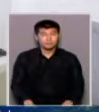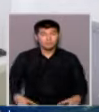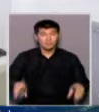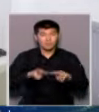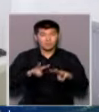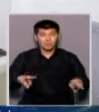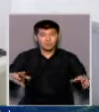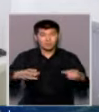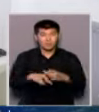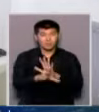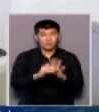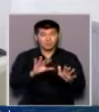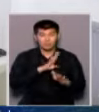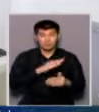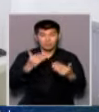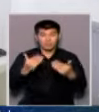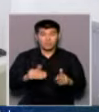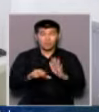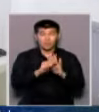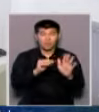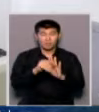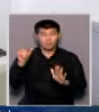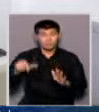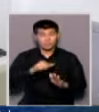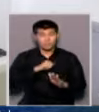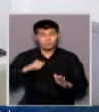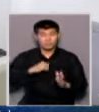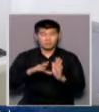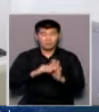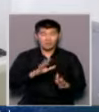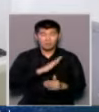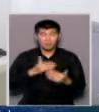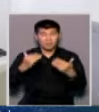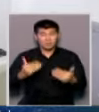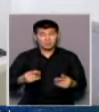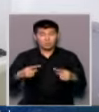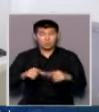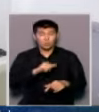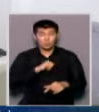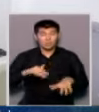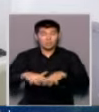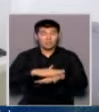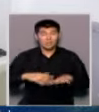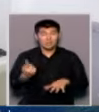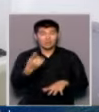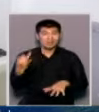мәслихаттар жанама түрде сайлайтын депутаттар, енді қазір жергілікті жерде сайлаушылар тікелей сайлайды. Бұл бірінші